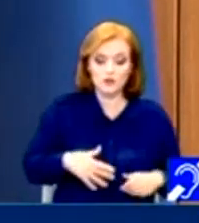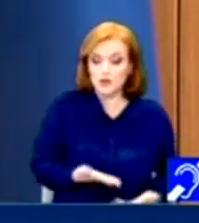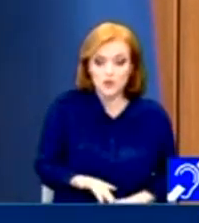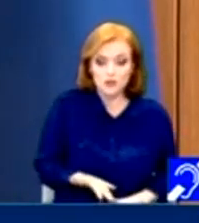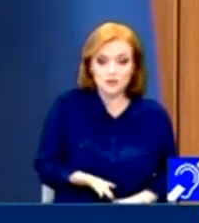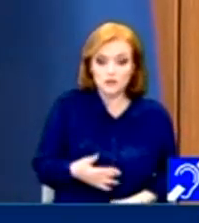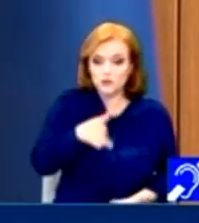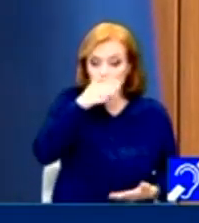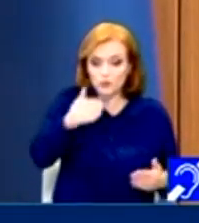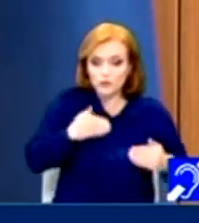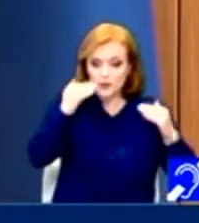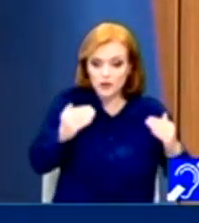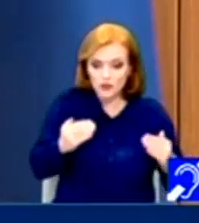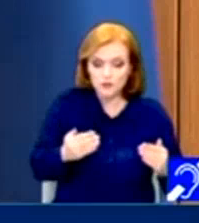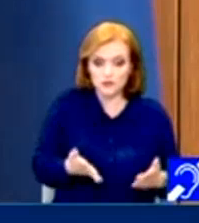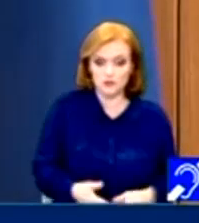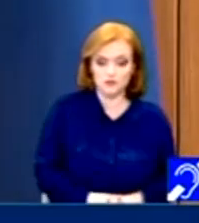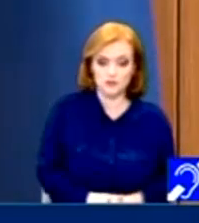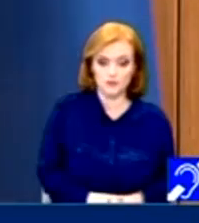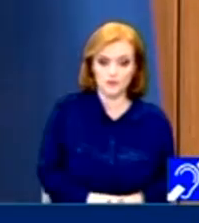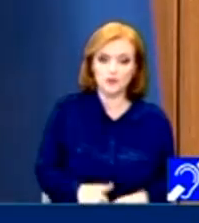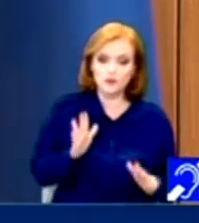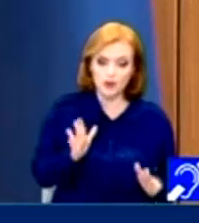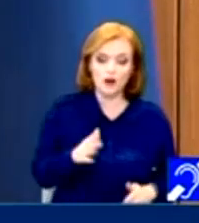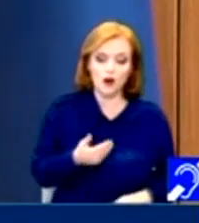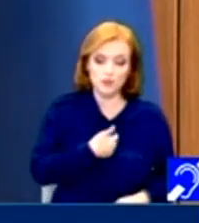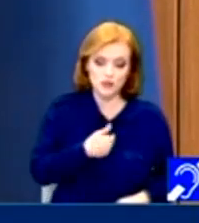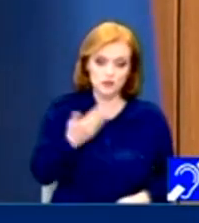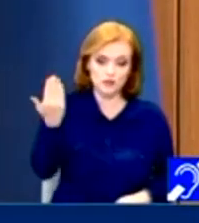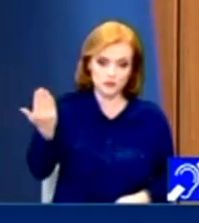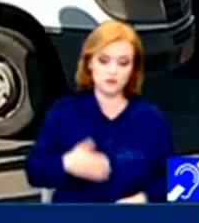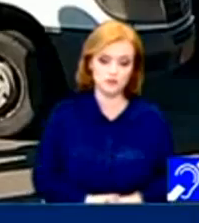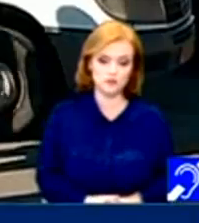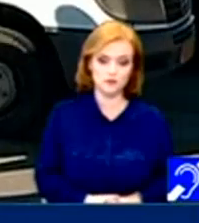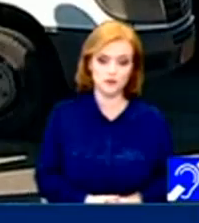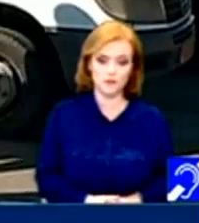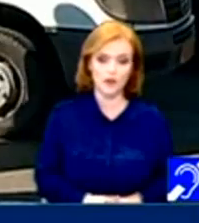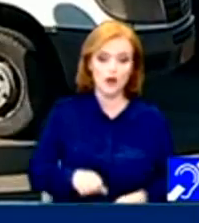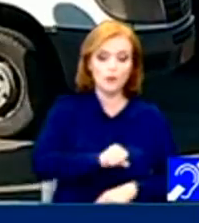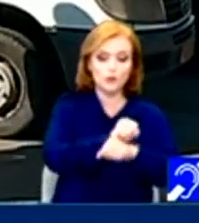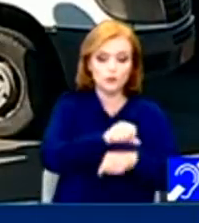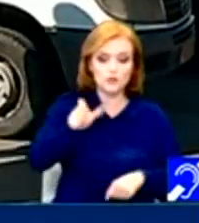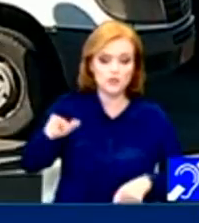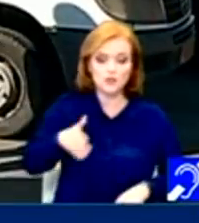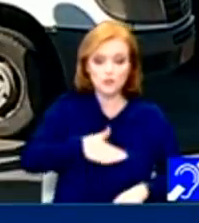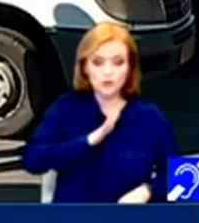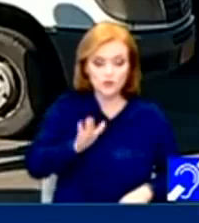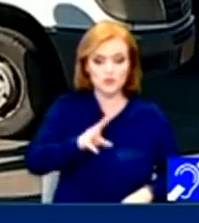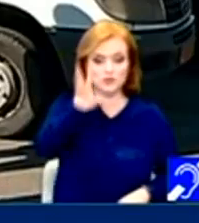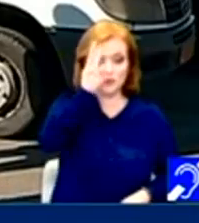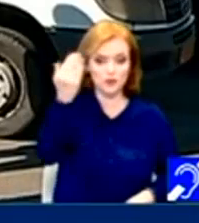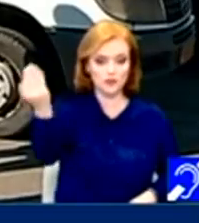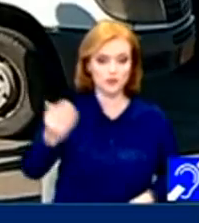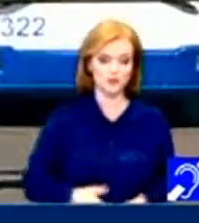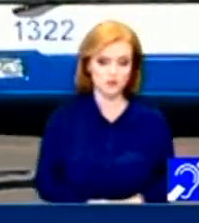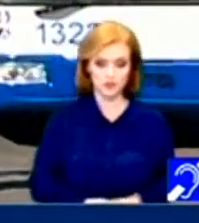tarifelor nu se face așa cum cred unii reprezentanți ai acestei industrii. Protestatarii sunt nemulțumiți și de salarii, nu